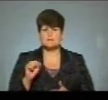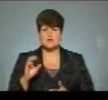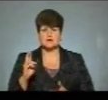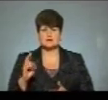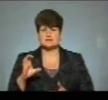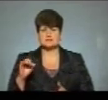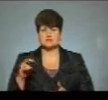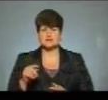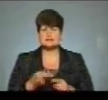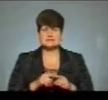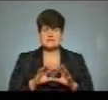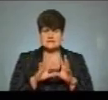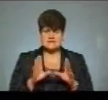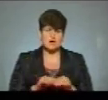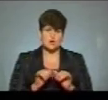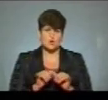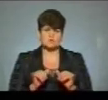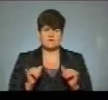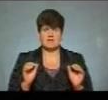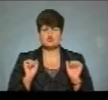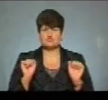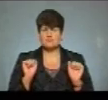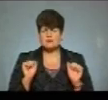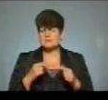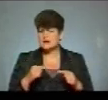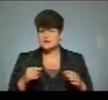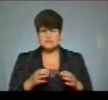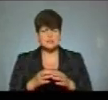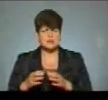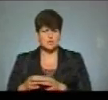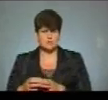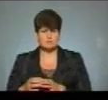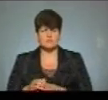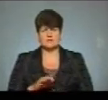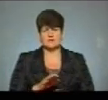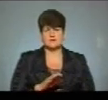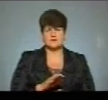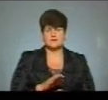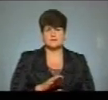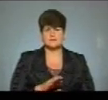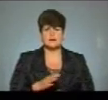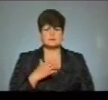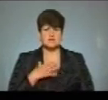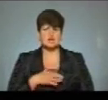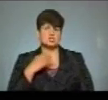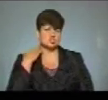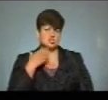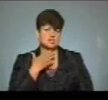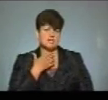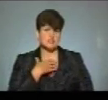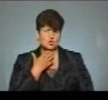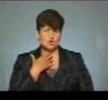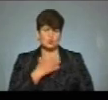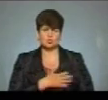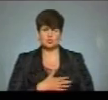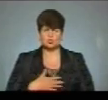Це загальнорозвиваючі вправи для різних груп м'язів, і для шийного відділу, і для